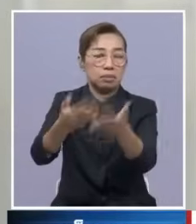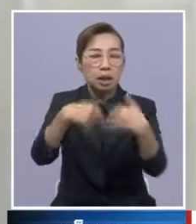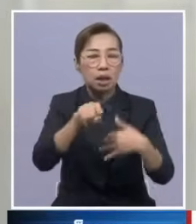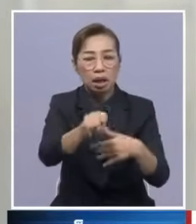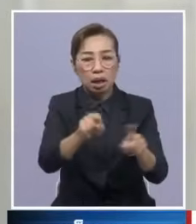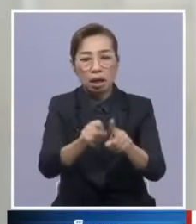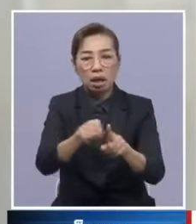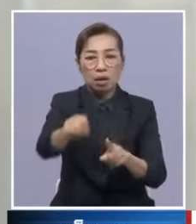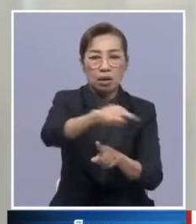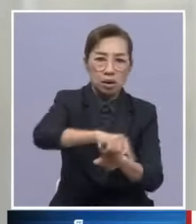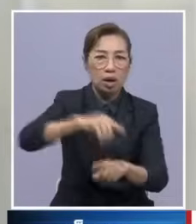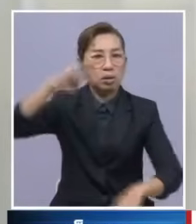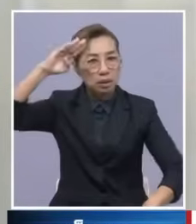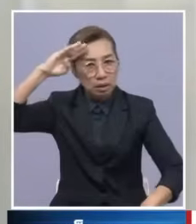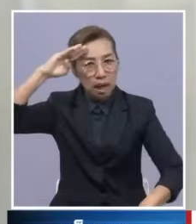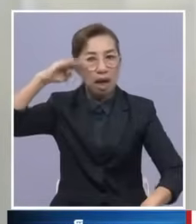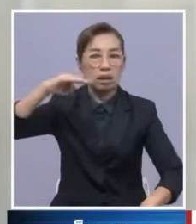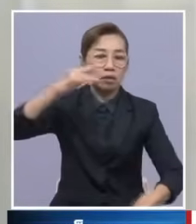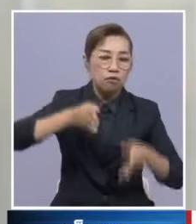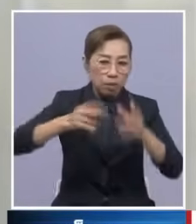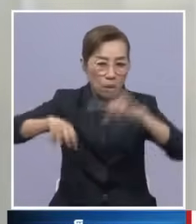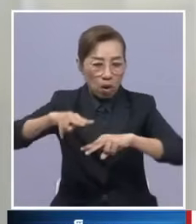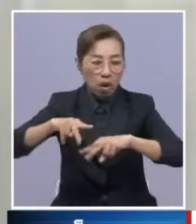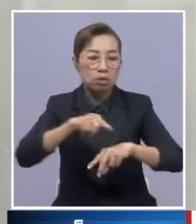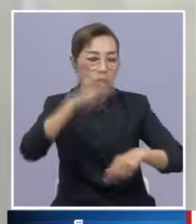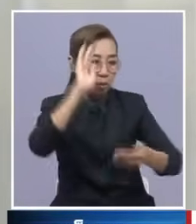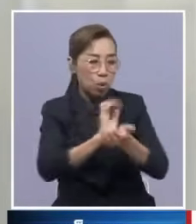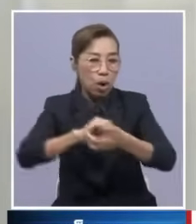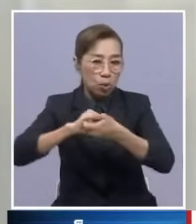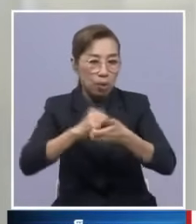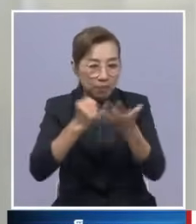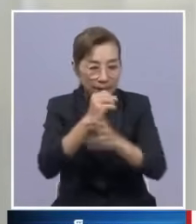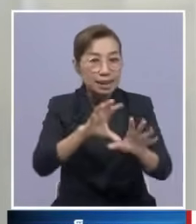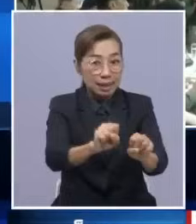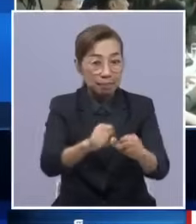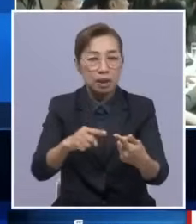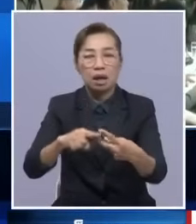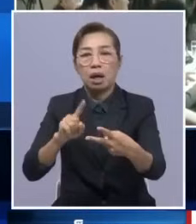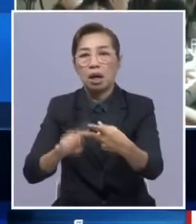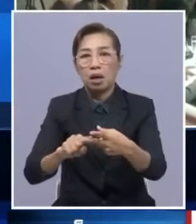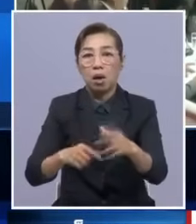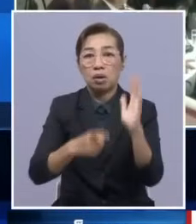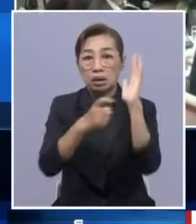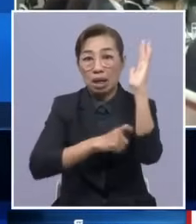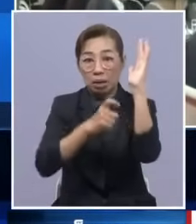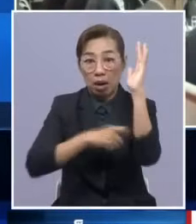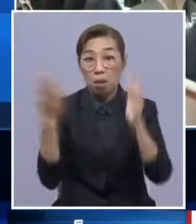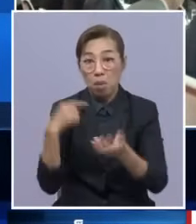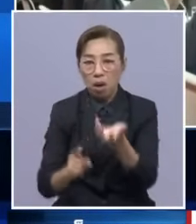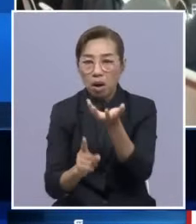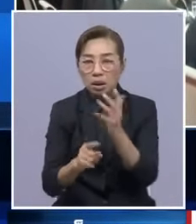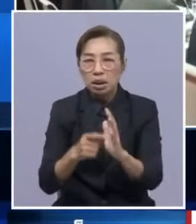การกับฝ่ายปกครองและทหารบ่มีส่วนร่วมยางพาราคุณมนพรบอกว่าราคาก็เพิ่มขึ้นนะจากเดิมขี้ยางเนี่ยกิโลกรั